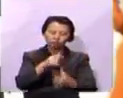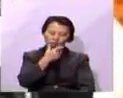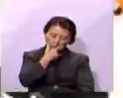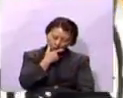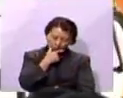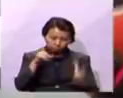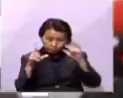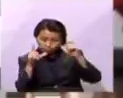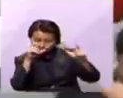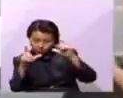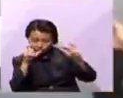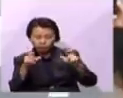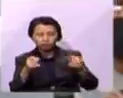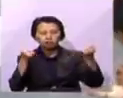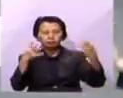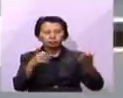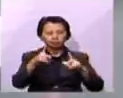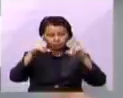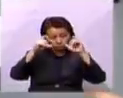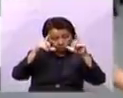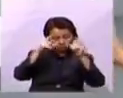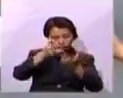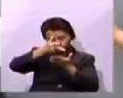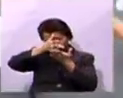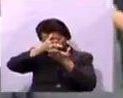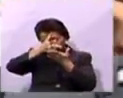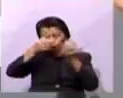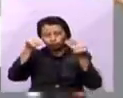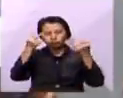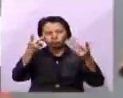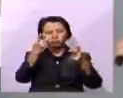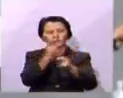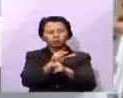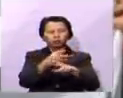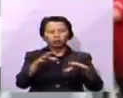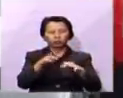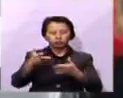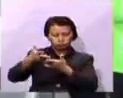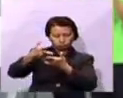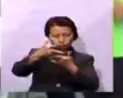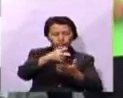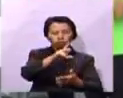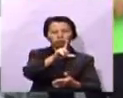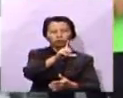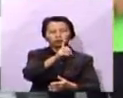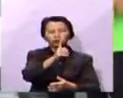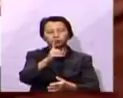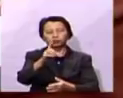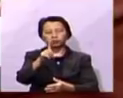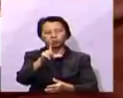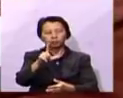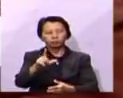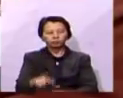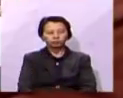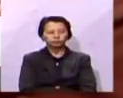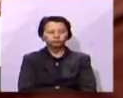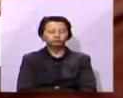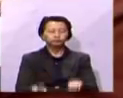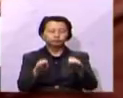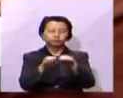berduka. Malah kebanyakan juru kamera dan juru gambar ini telah beberapa kali membuat liputan LTDL. Macam